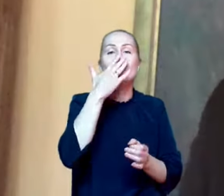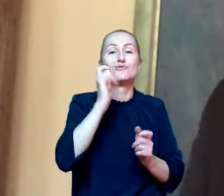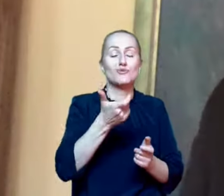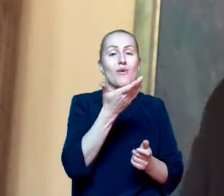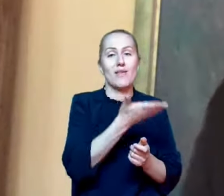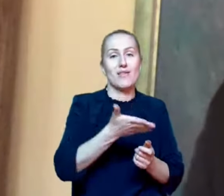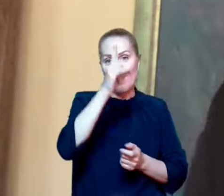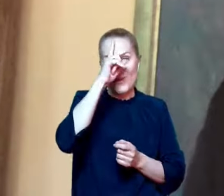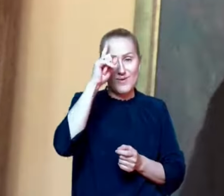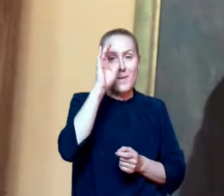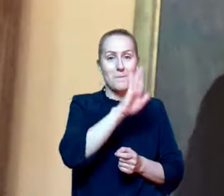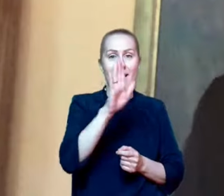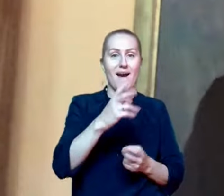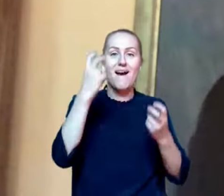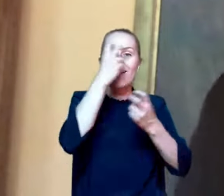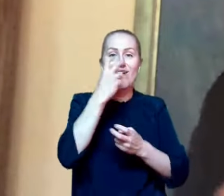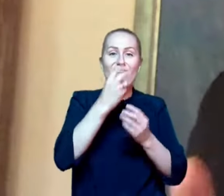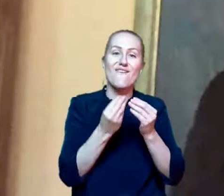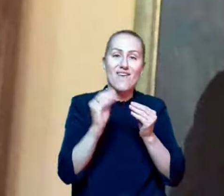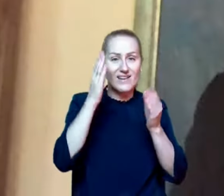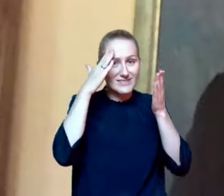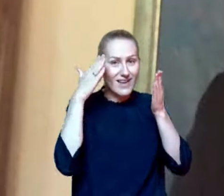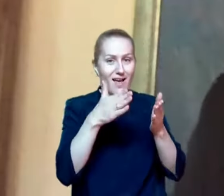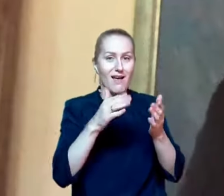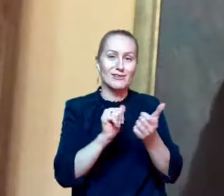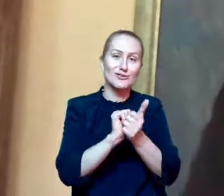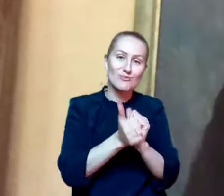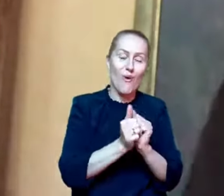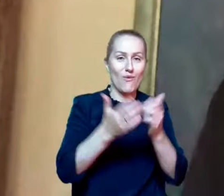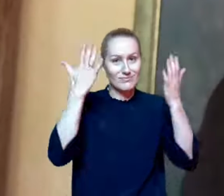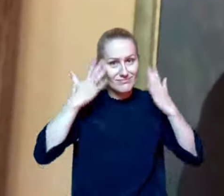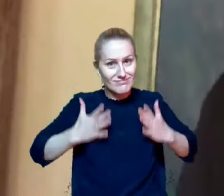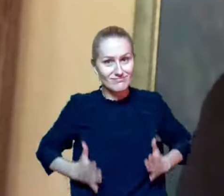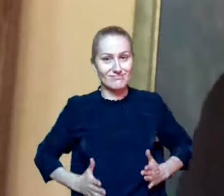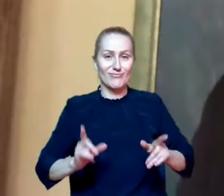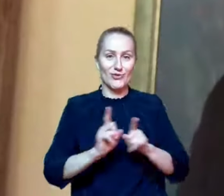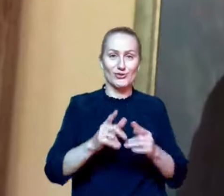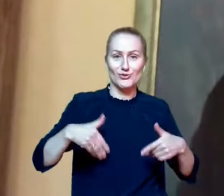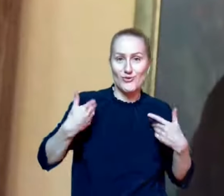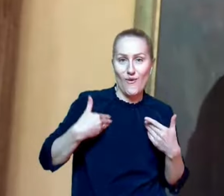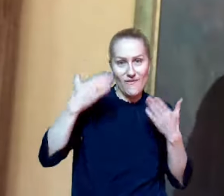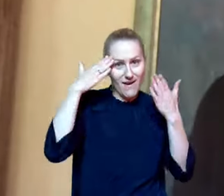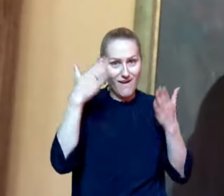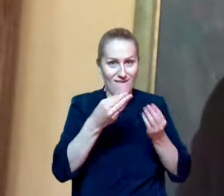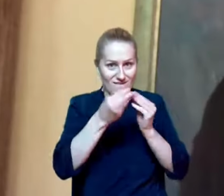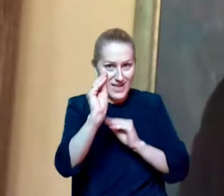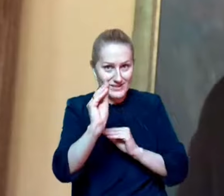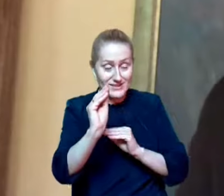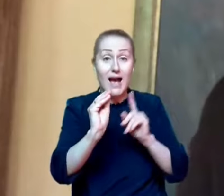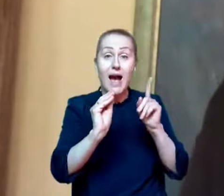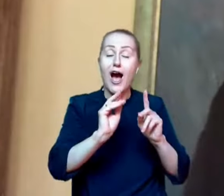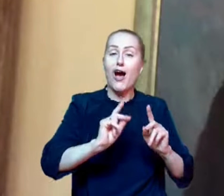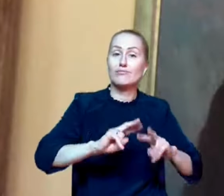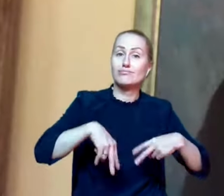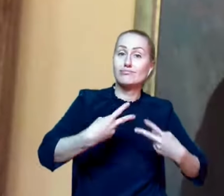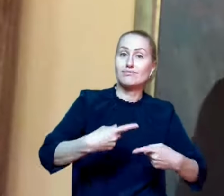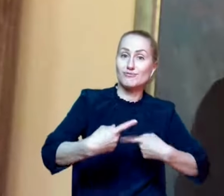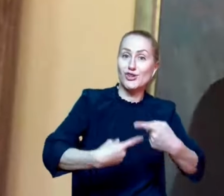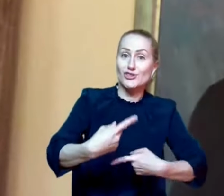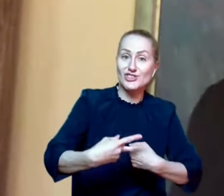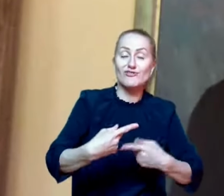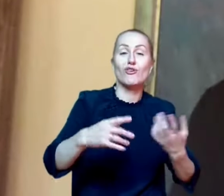się bardziej tężyzną fizyczną, sportem, zdrowiem. Jeśli chodzi natomiast o dziedzictwo